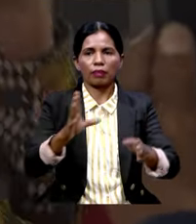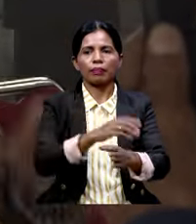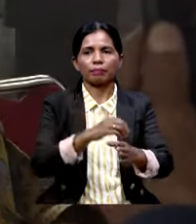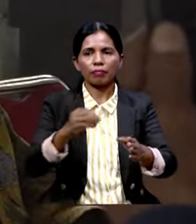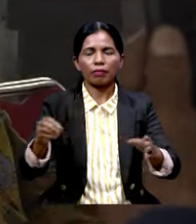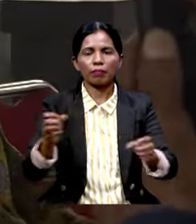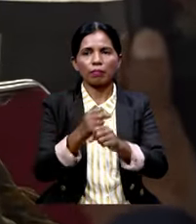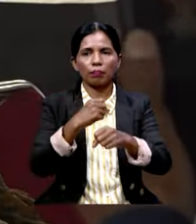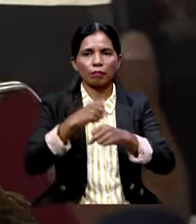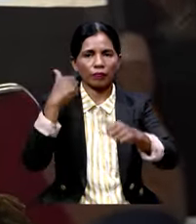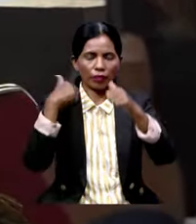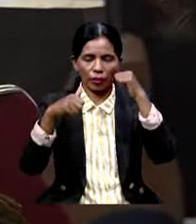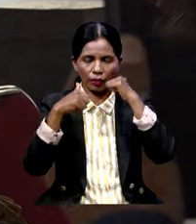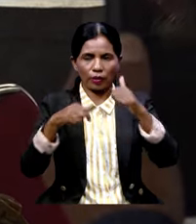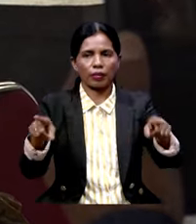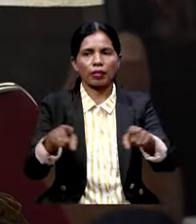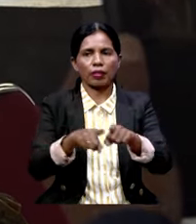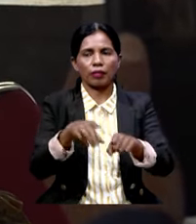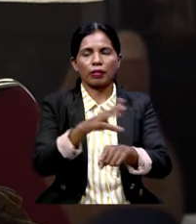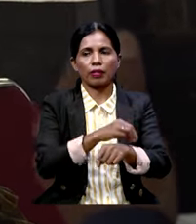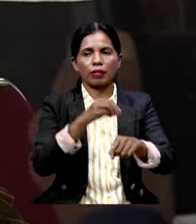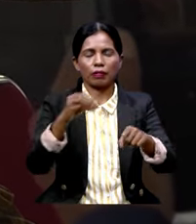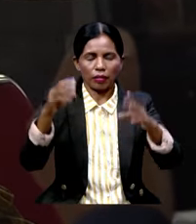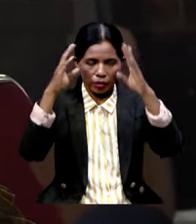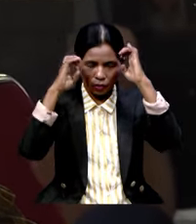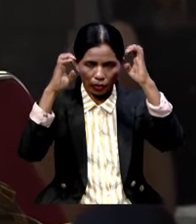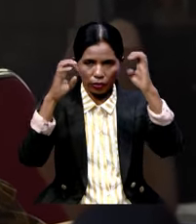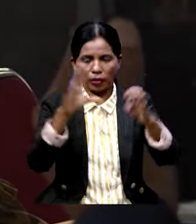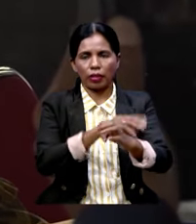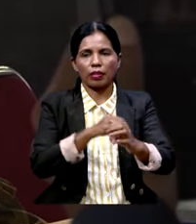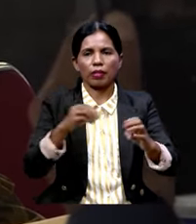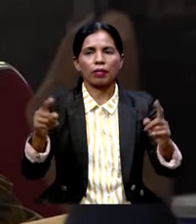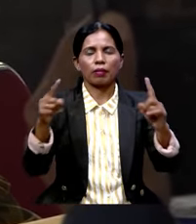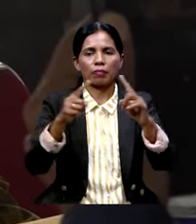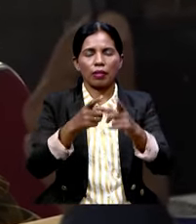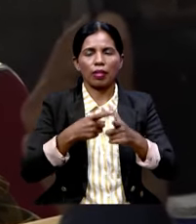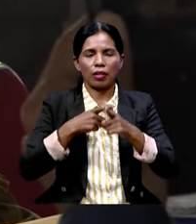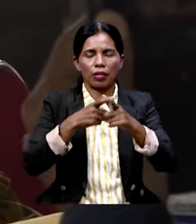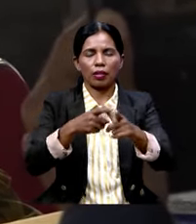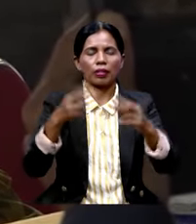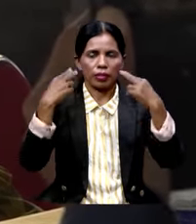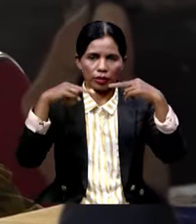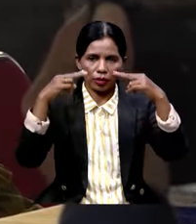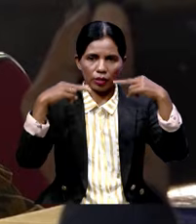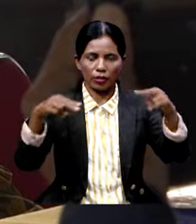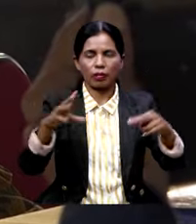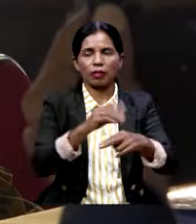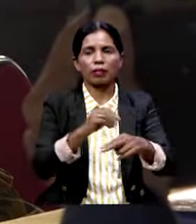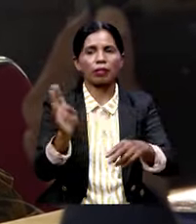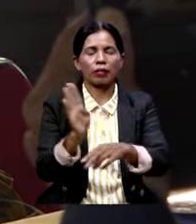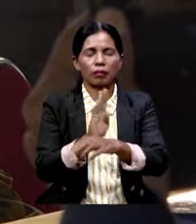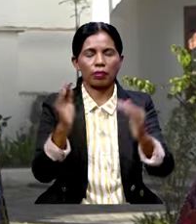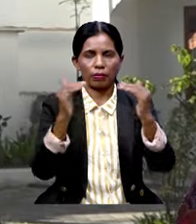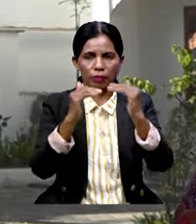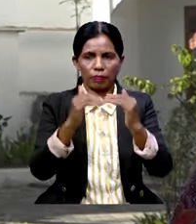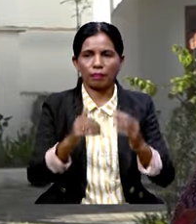repes osound edound close border marathonum Mus business forum pameran